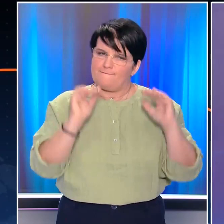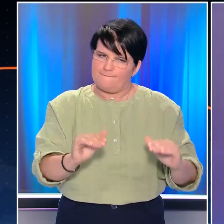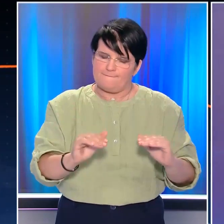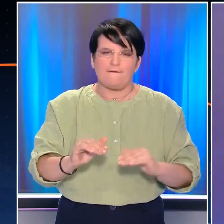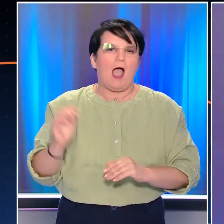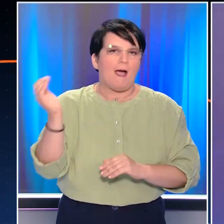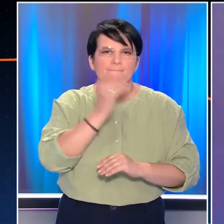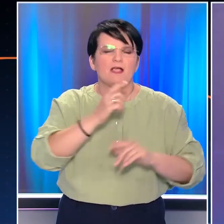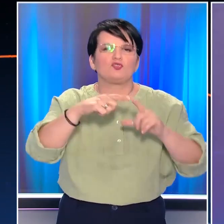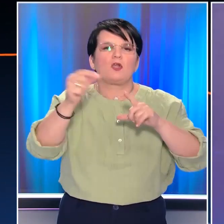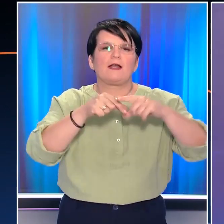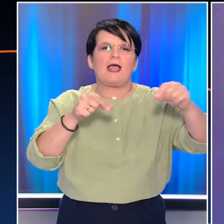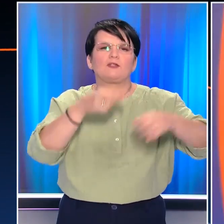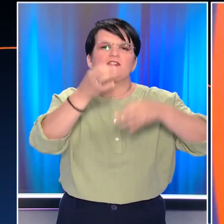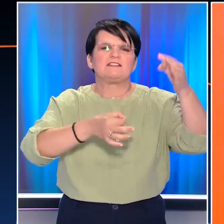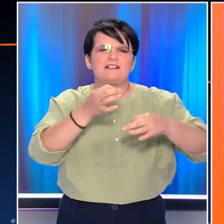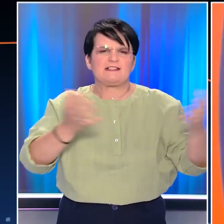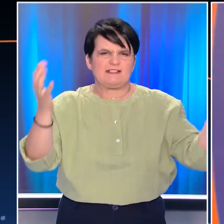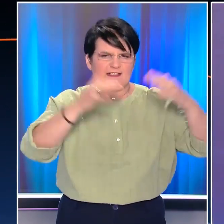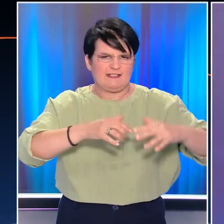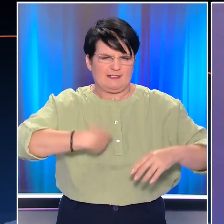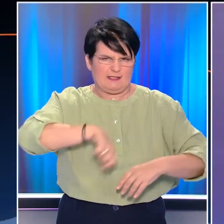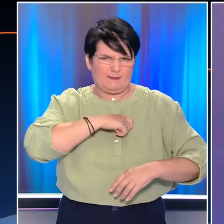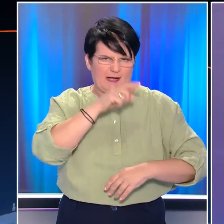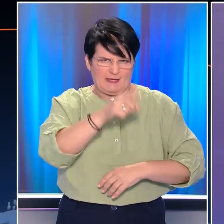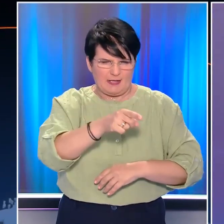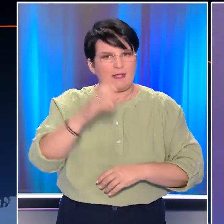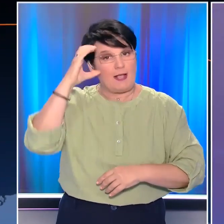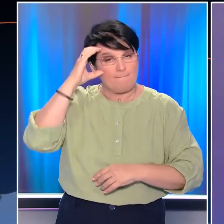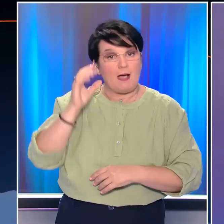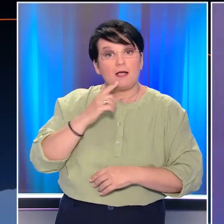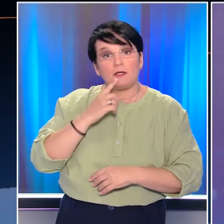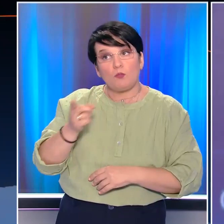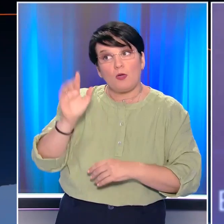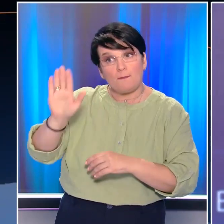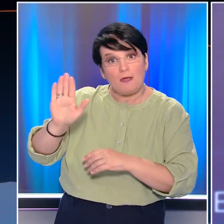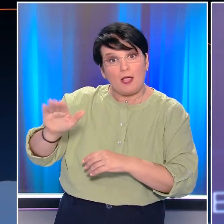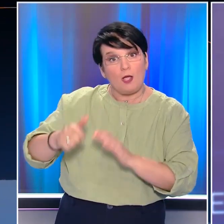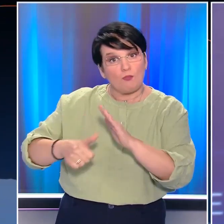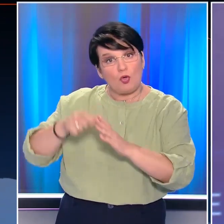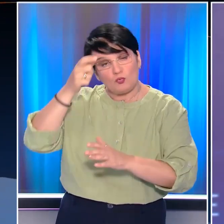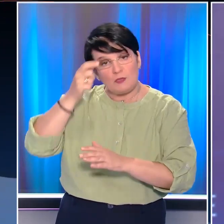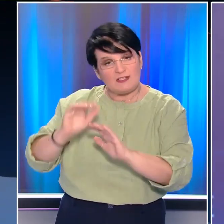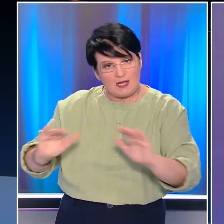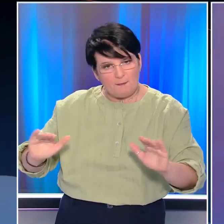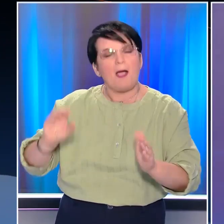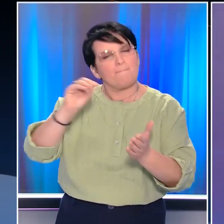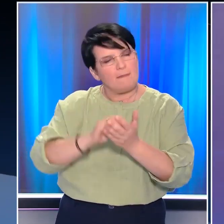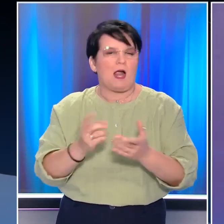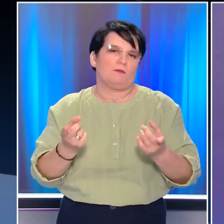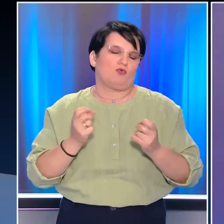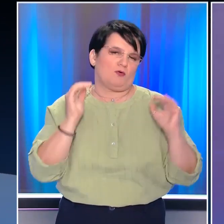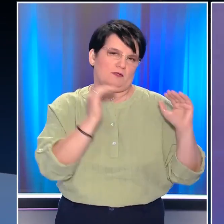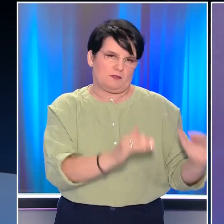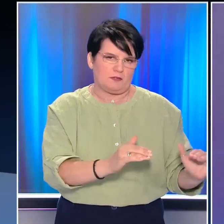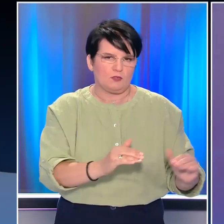επέστρεψε αμέσως μετά τη σύνοδο κορυφής του ΝΑΤΟ στη Μαδρίτη και την παρένεση Biden για ήρεμα νερά στο Αιγαίο, ο Ταγί Μπερντογάν. Η Αθήνα